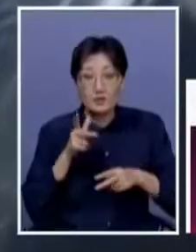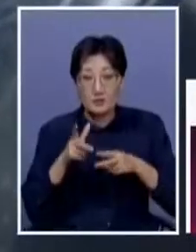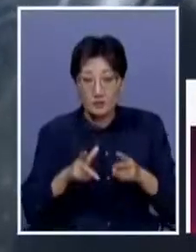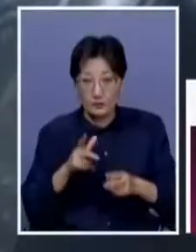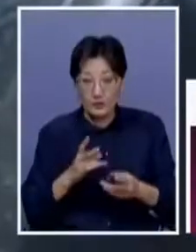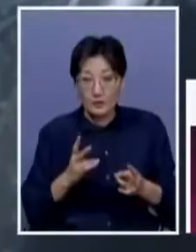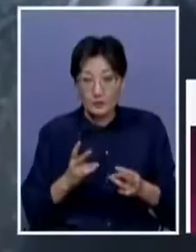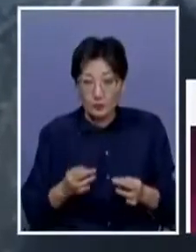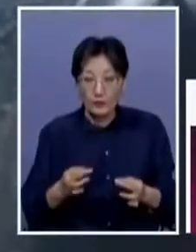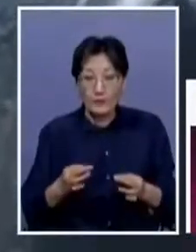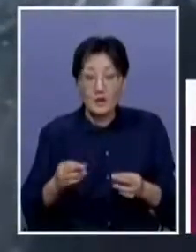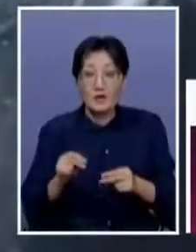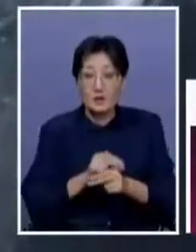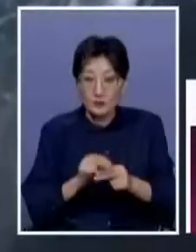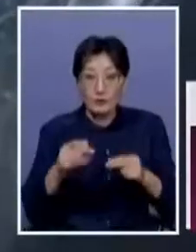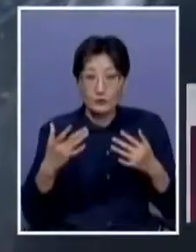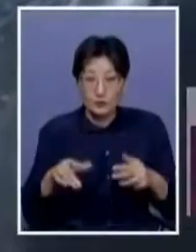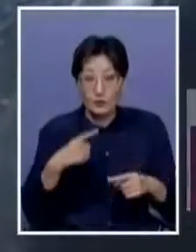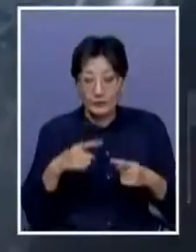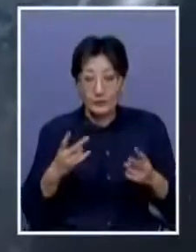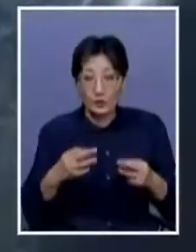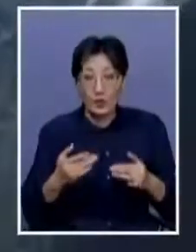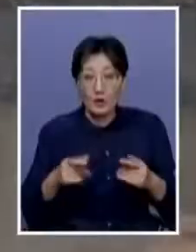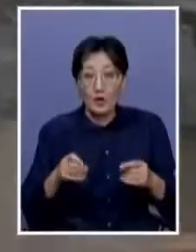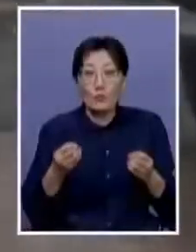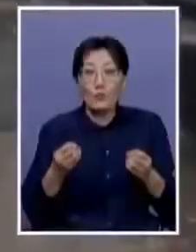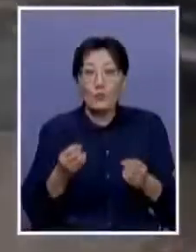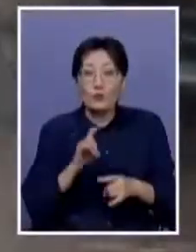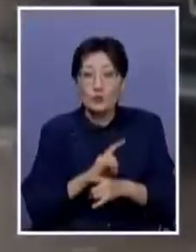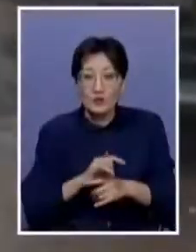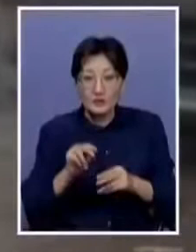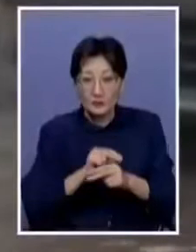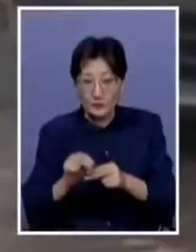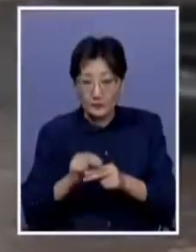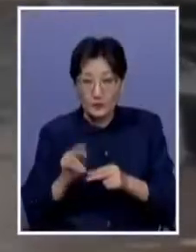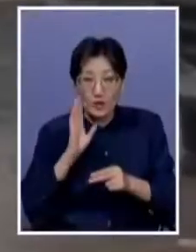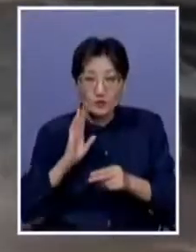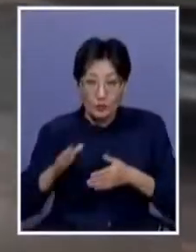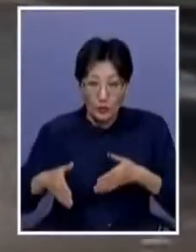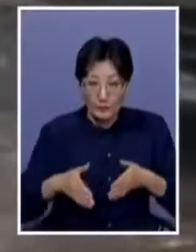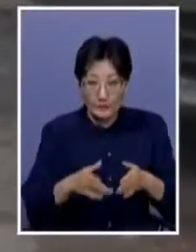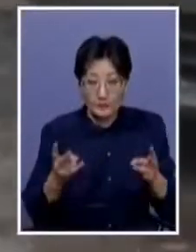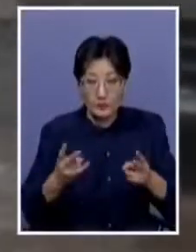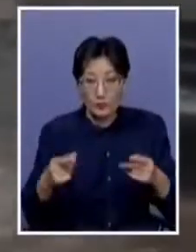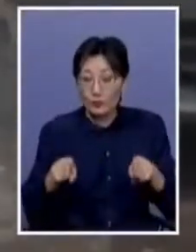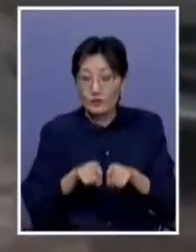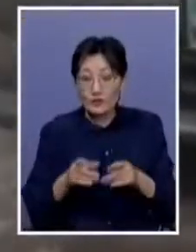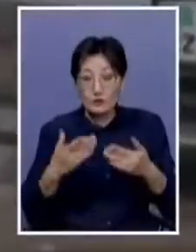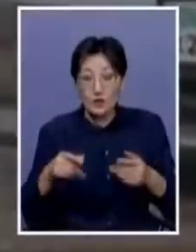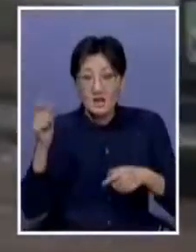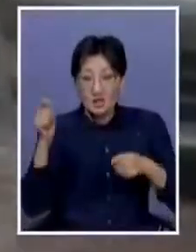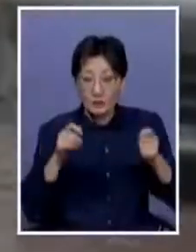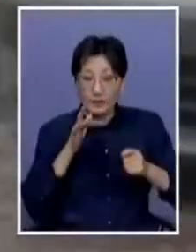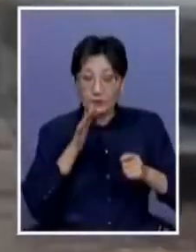Бірақ жасалды деп айтады, бірақ та осының сыртынан жамай салады. Су ағарлар керек, ондай нәрсе жоқ бізде. Жамырдың